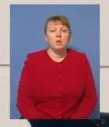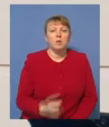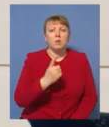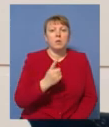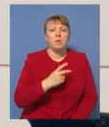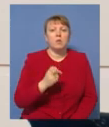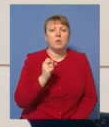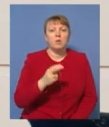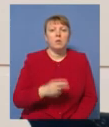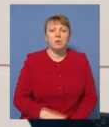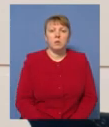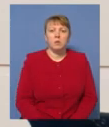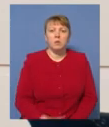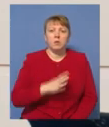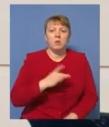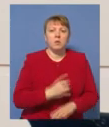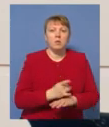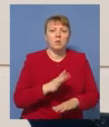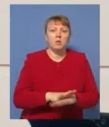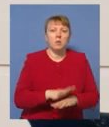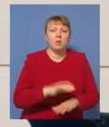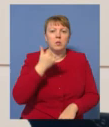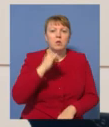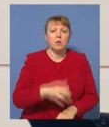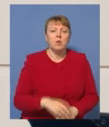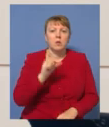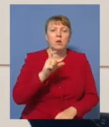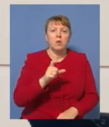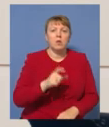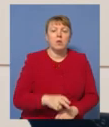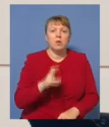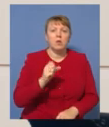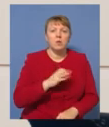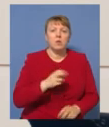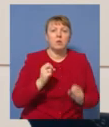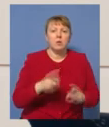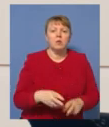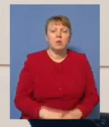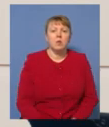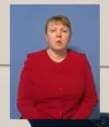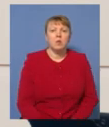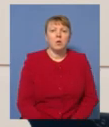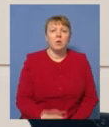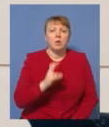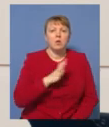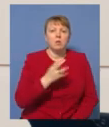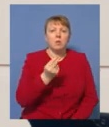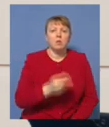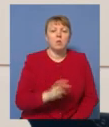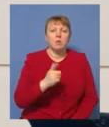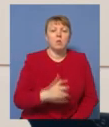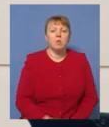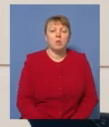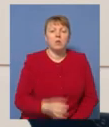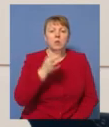служба безопасности банка. Это когда мошенники звонят банковским клиентам под видом службы безопасности или службы финансового мониторинга